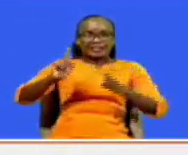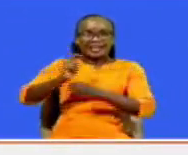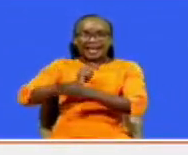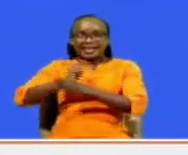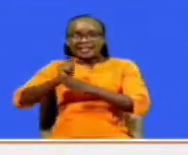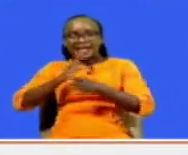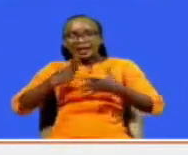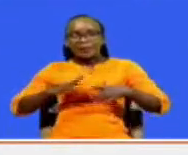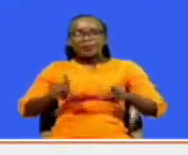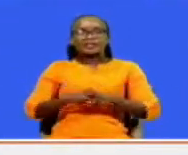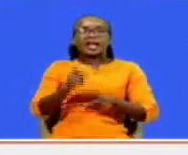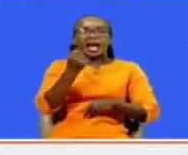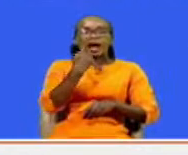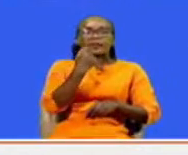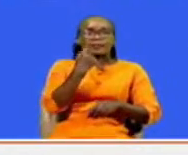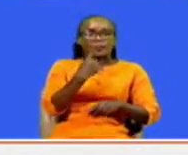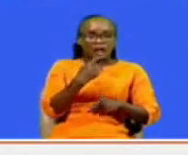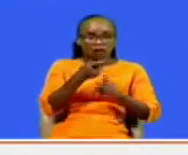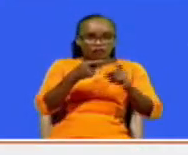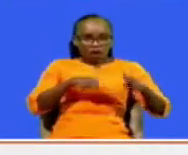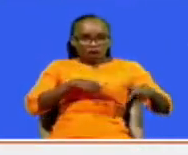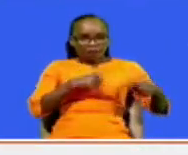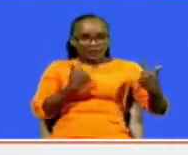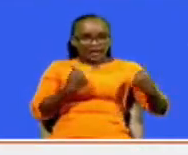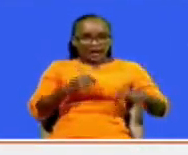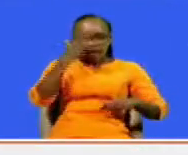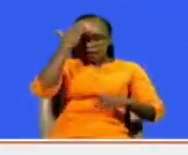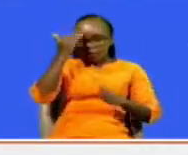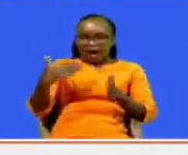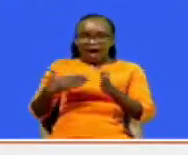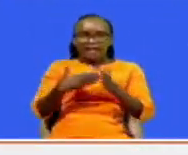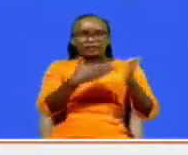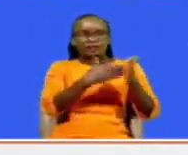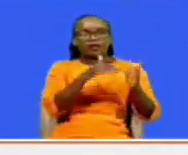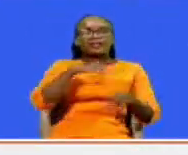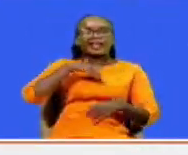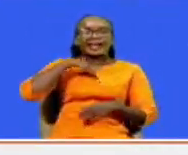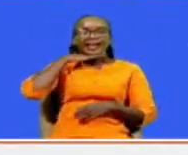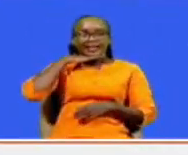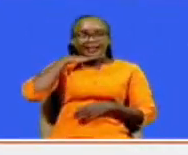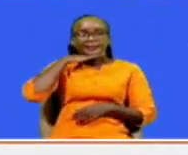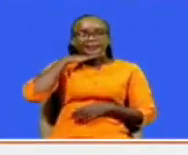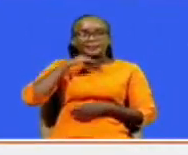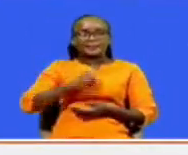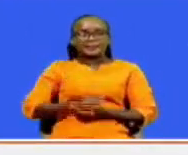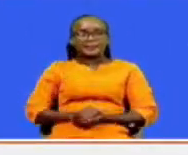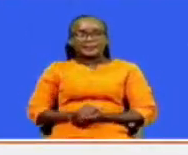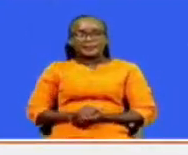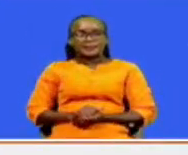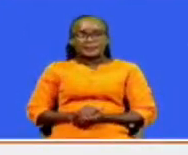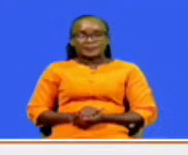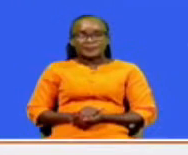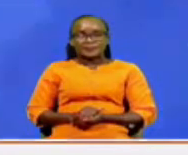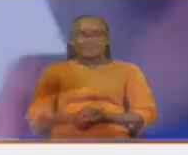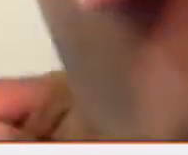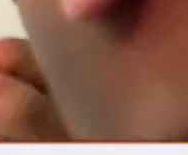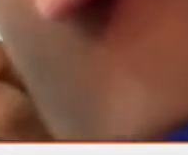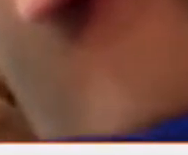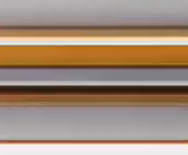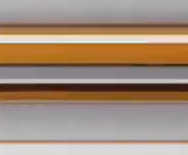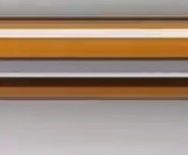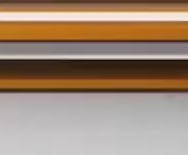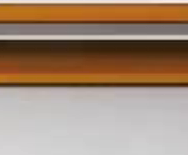na matibabu dhidi ya maradhi ya moyo ili kuzuia vifo hivyo. Gloria Milimo, KTN News.